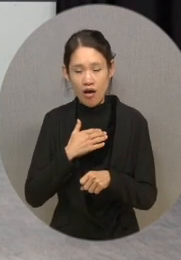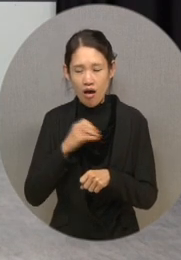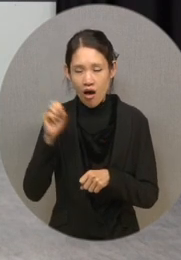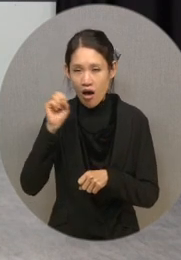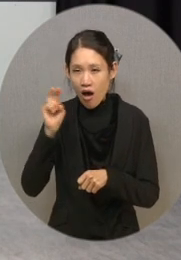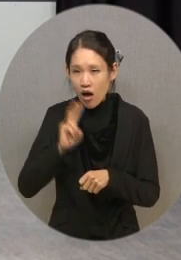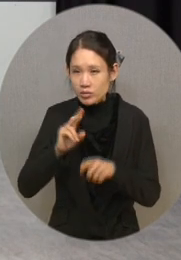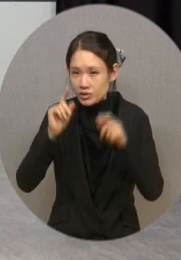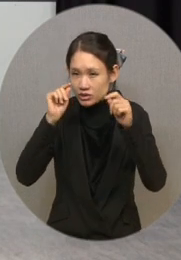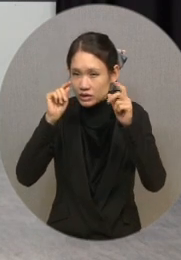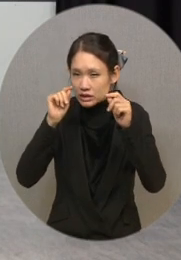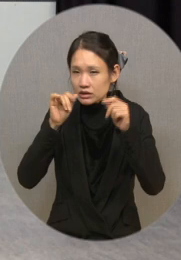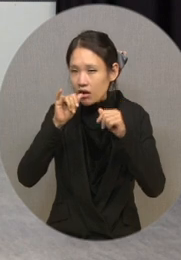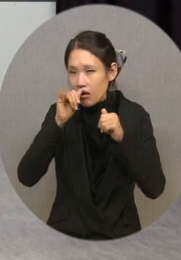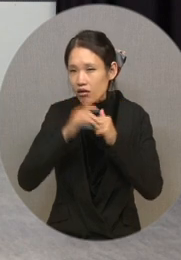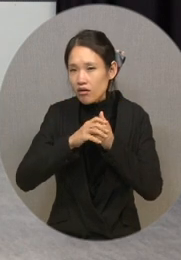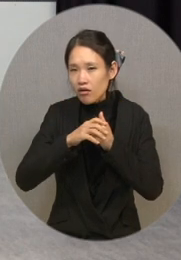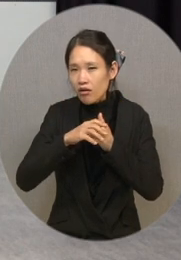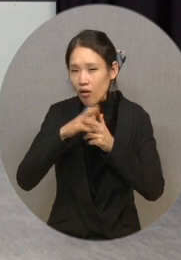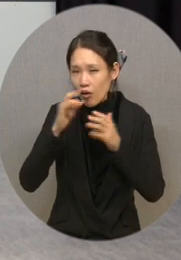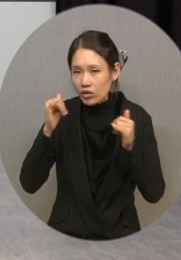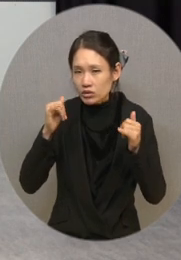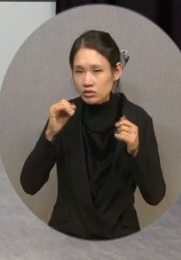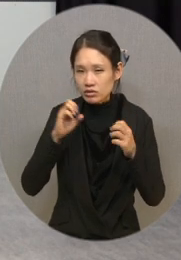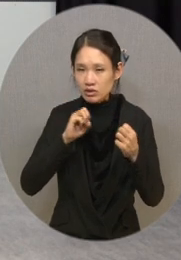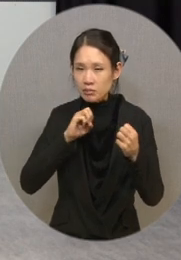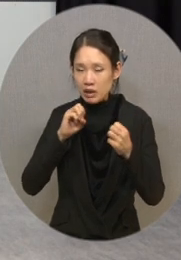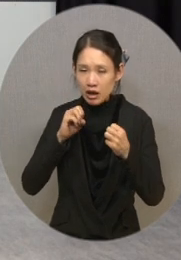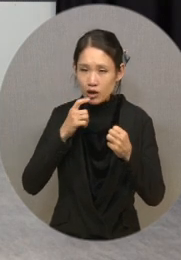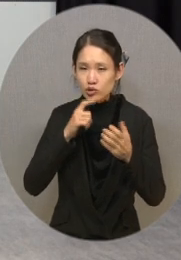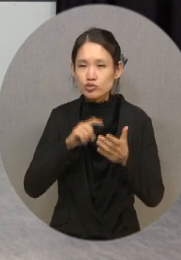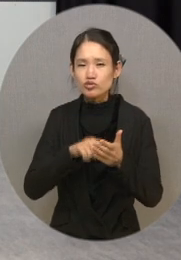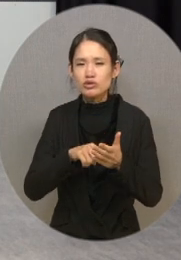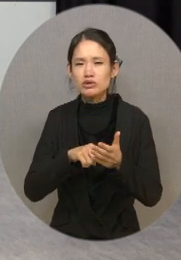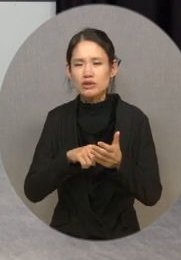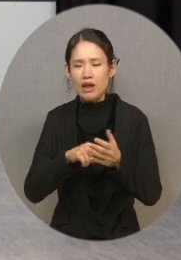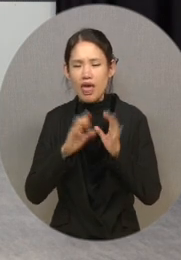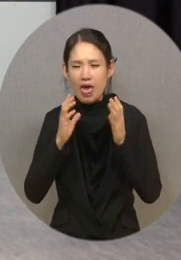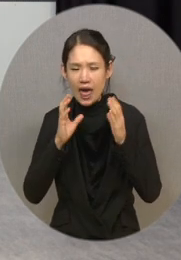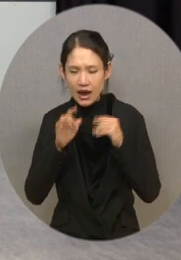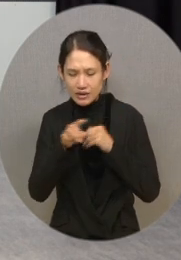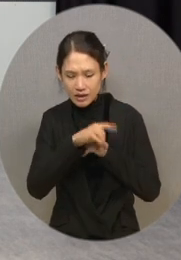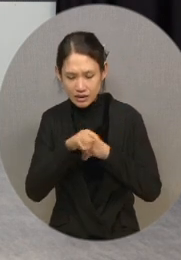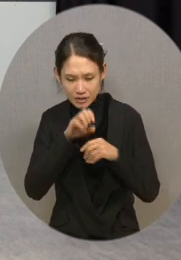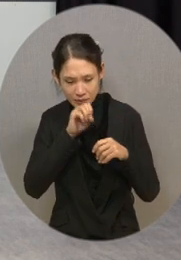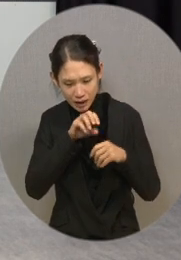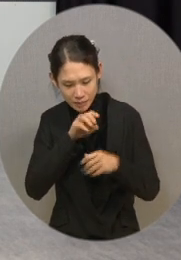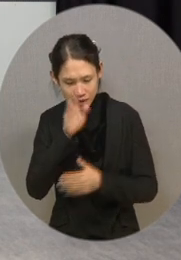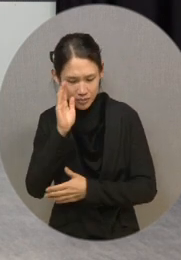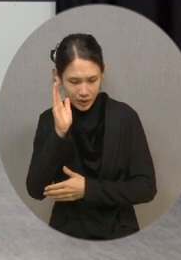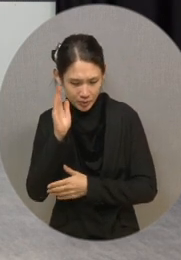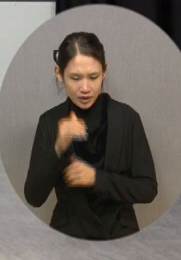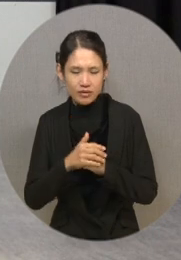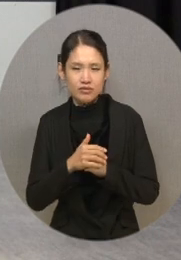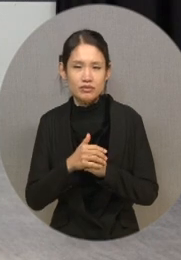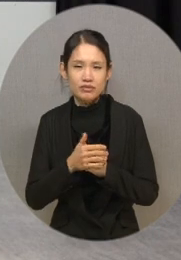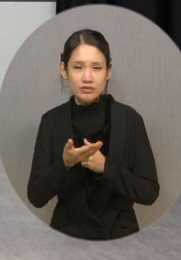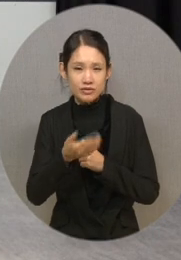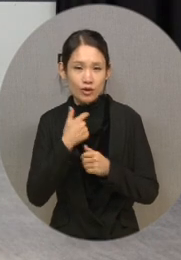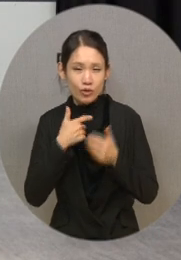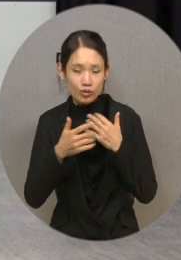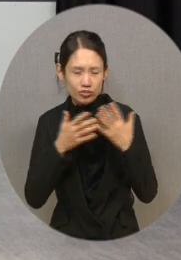되더라고요. 어른끼리 얘기하면 얘기하기 쉬워요. 그런데 그 어린아이들하고 얘기하는 게 우리 고부님도 경험